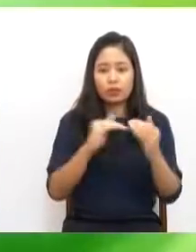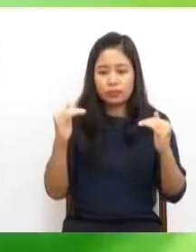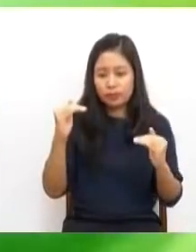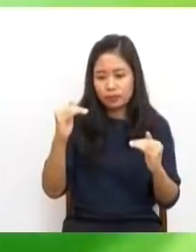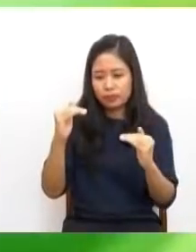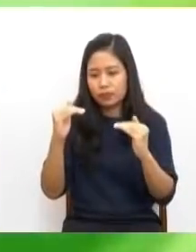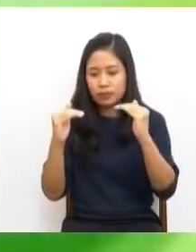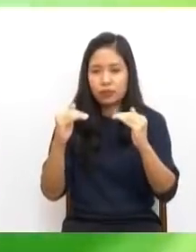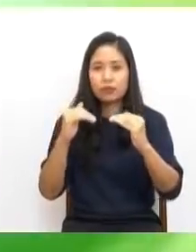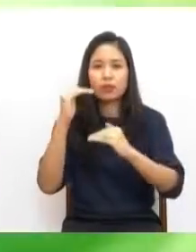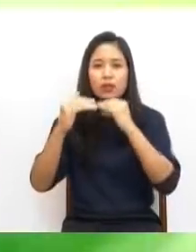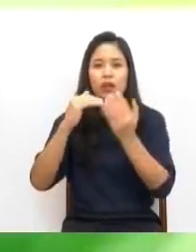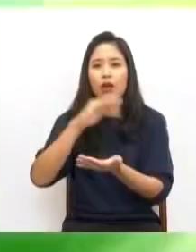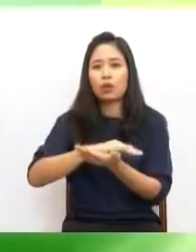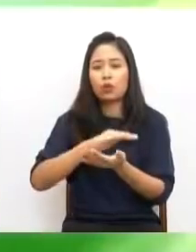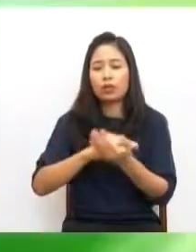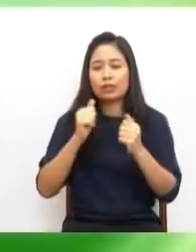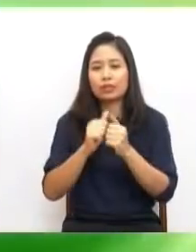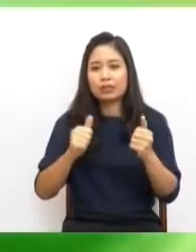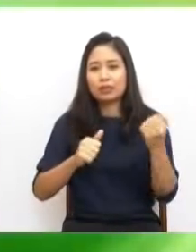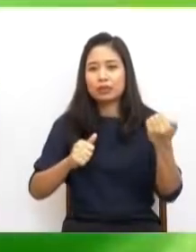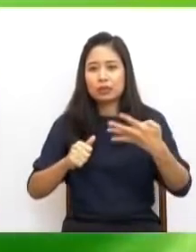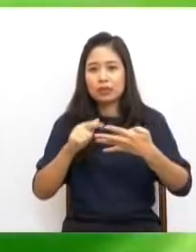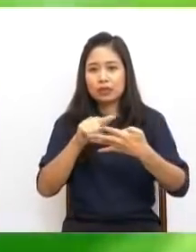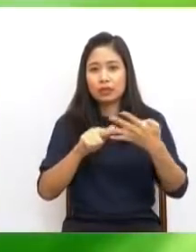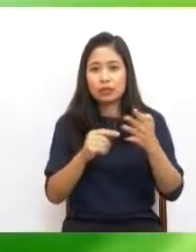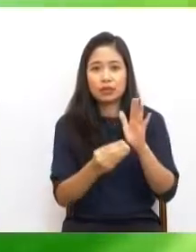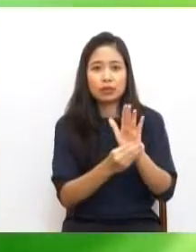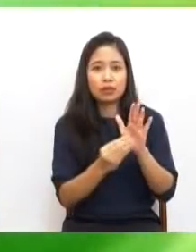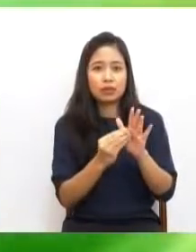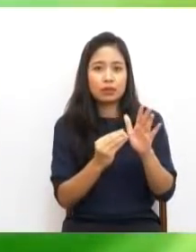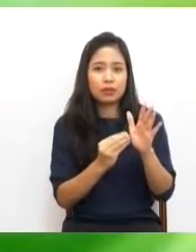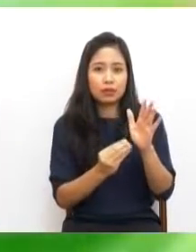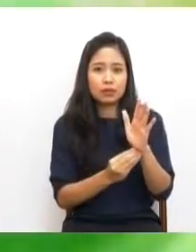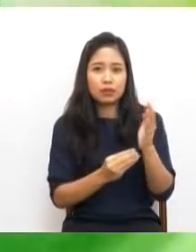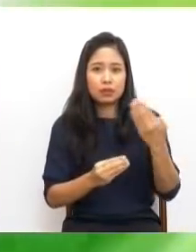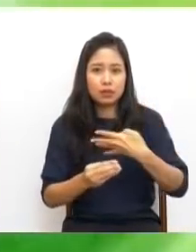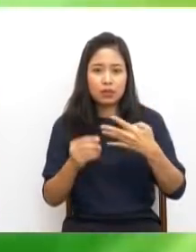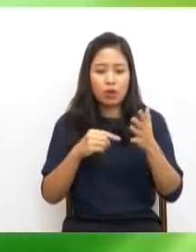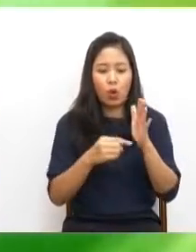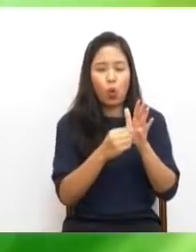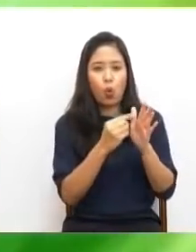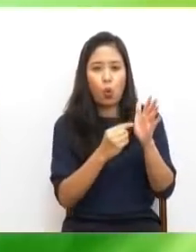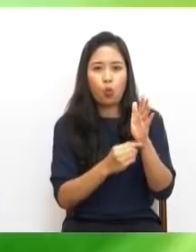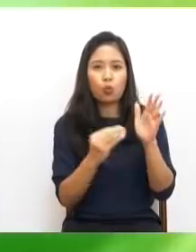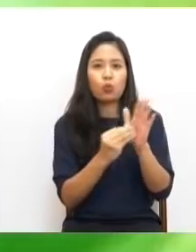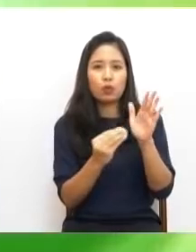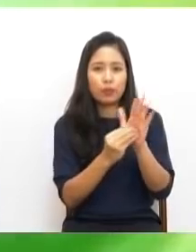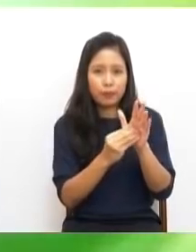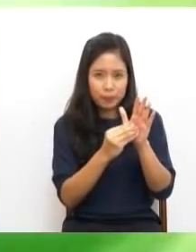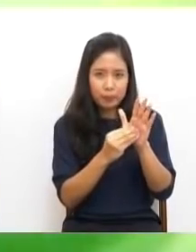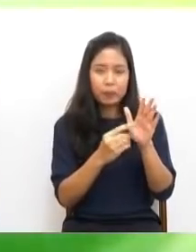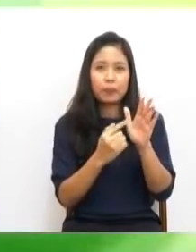มุมเมืองที่ยกตัวอย่างอย่างกรุงเทพเนี่ยถ้ามีอยู่ในรอบนอกกรุงเทพมหานครรอยต่อเนี่ยถ้ามีโรงเรียนเห